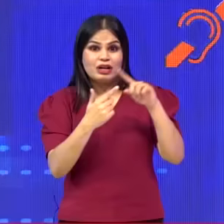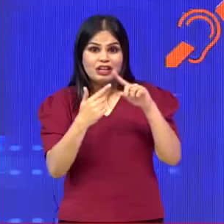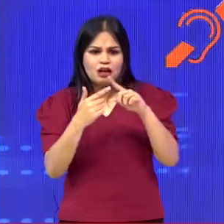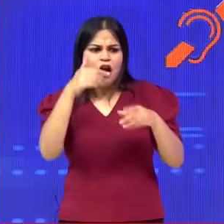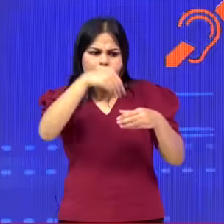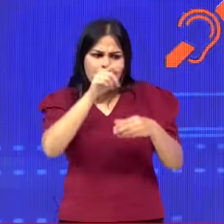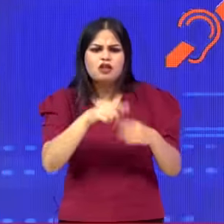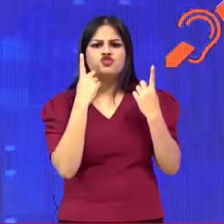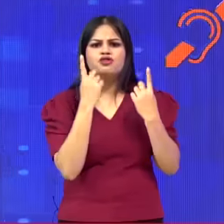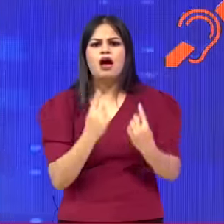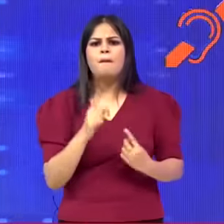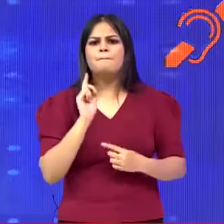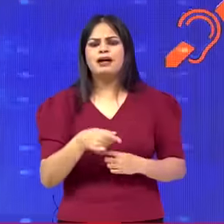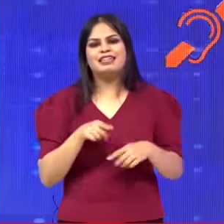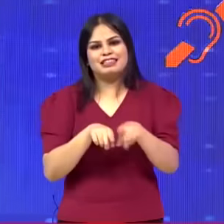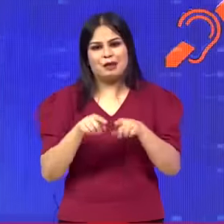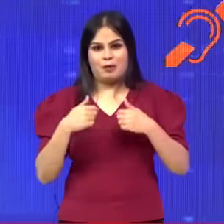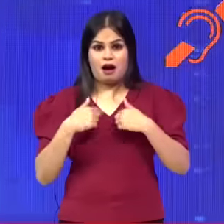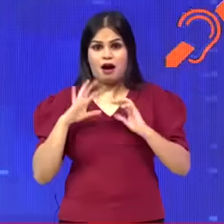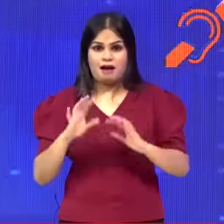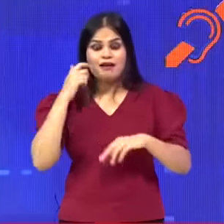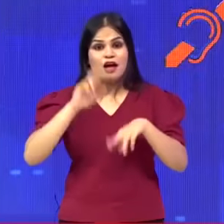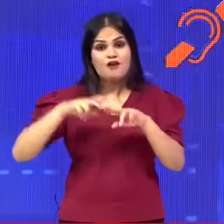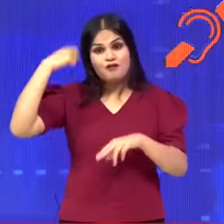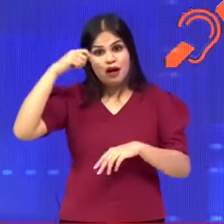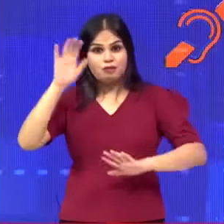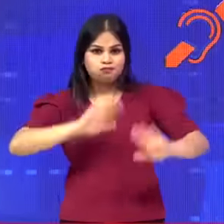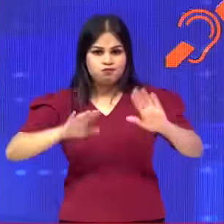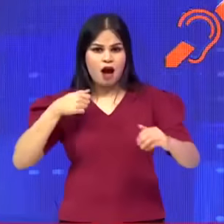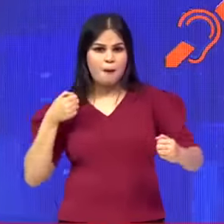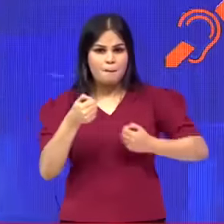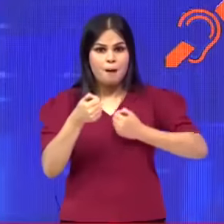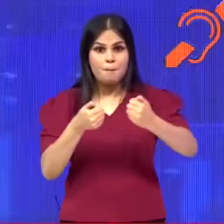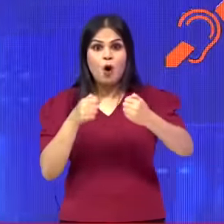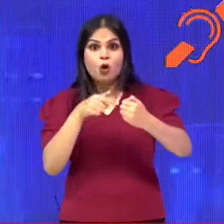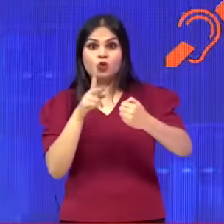चाहिए, और जैसे कि हमारे दो पंचेस एक्स्ट्रा हो जाते हैं एक्शन में,